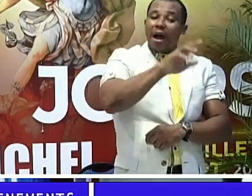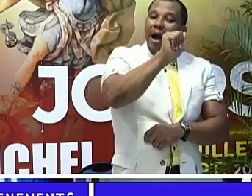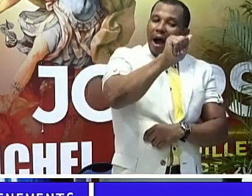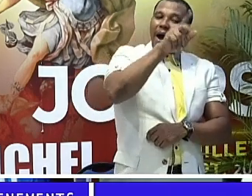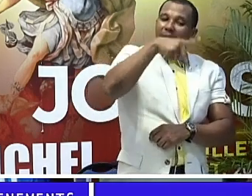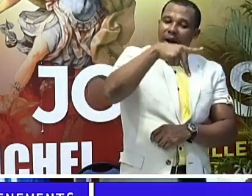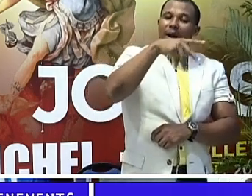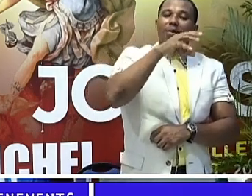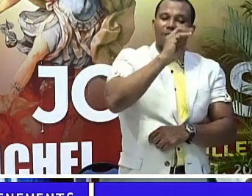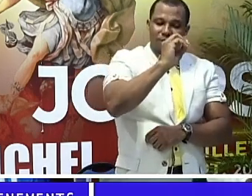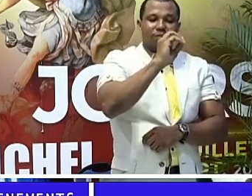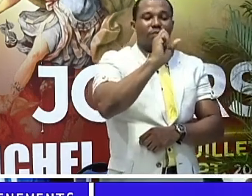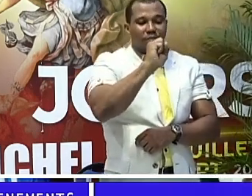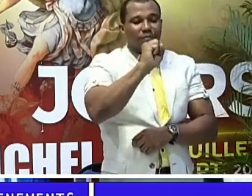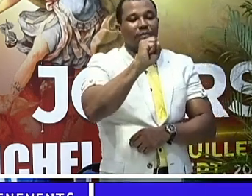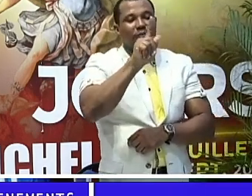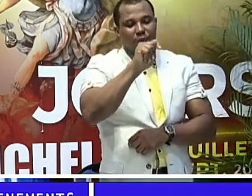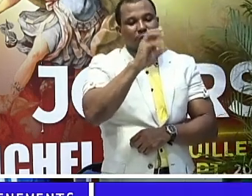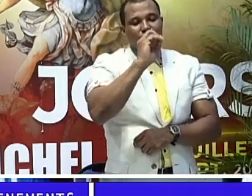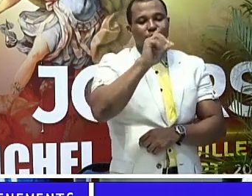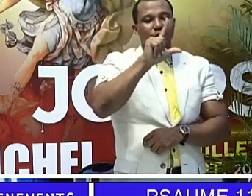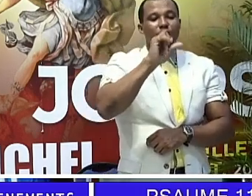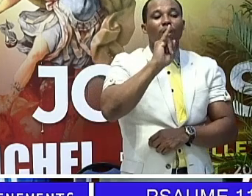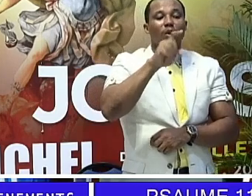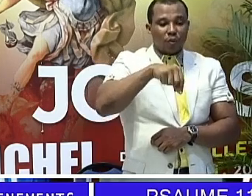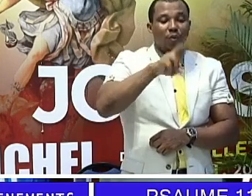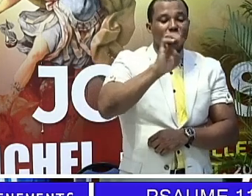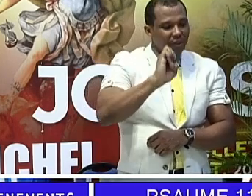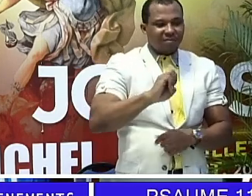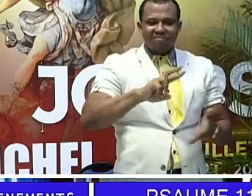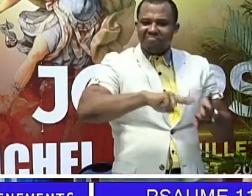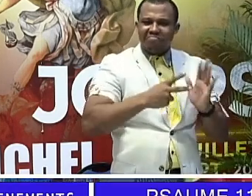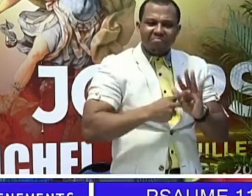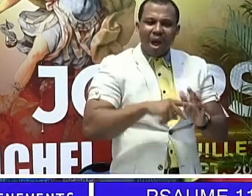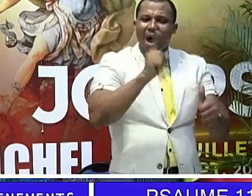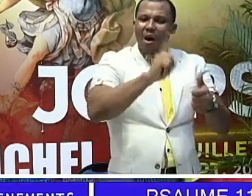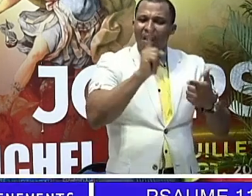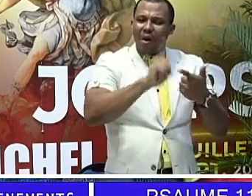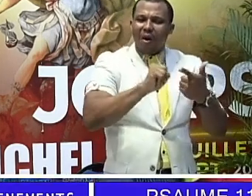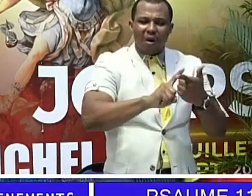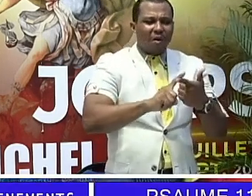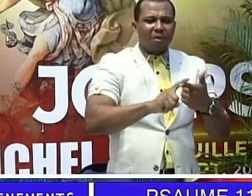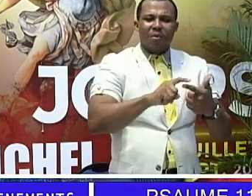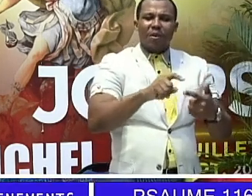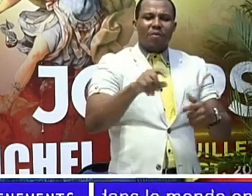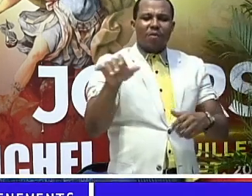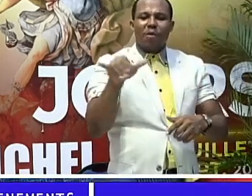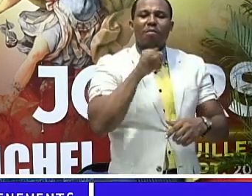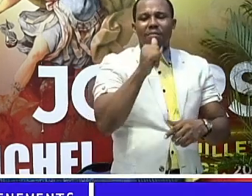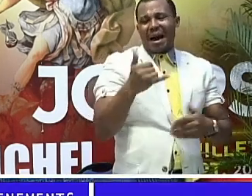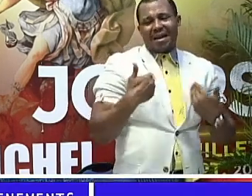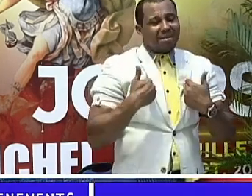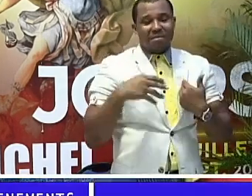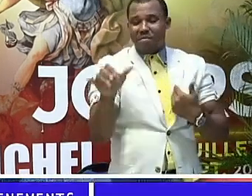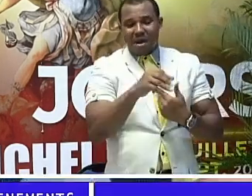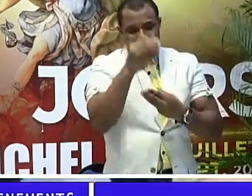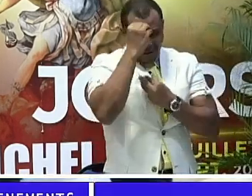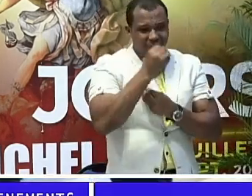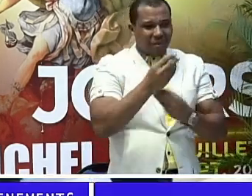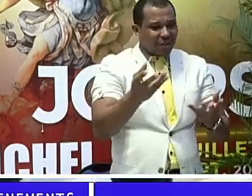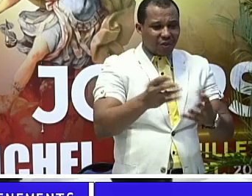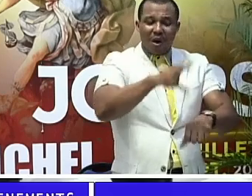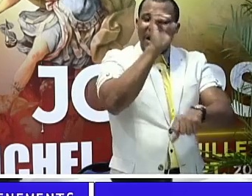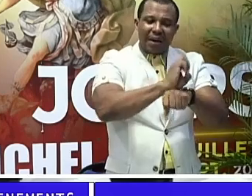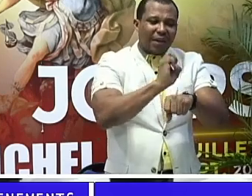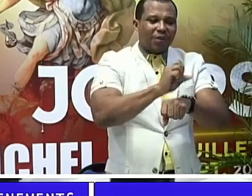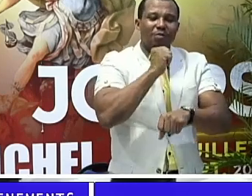romaine ouais. Yon pas gagné un même formation, yon pas structuré même gens, l'église yon pas dirigé